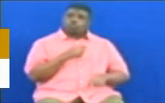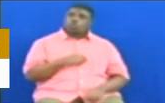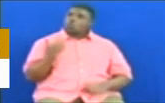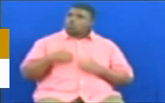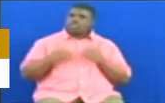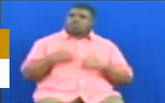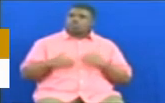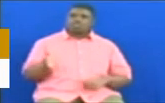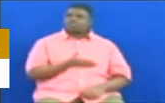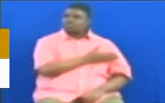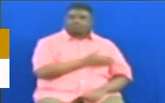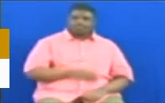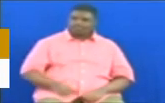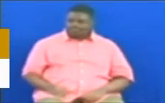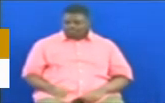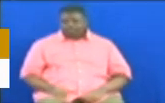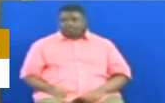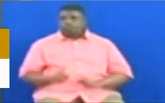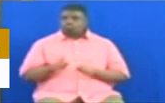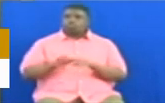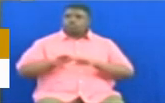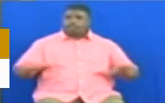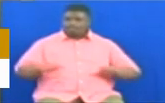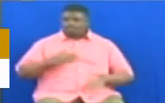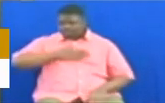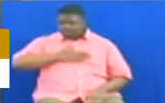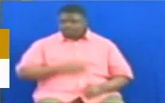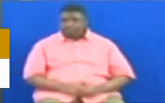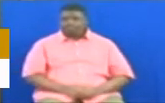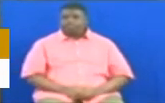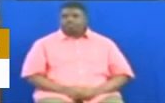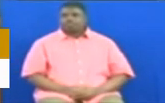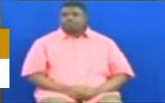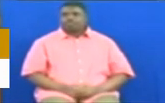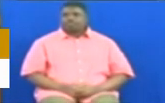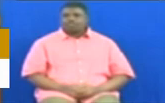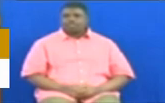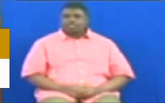wasiwasi katika eneo hilo kwamba bado tuko salama. Asante Mheshimiwa Mwenyekiti.